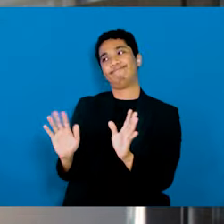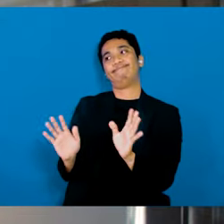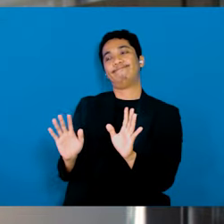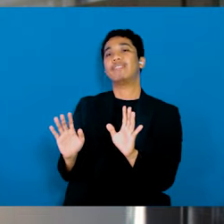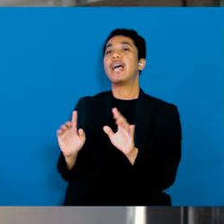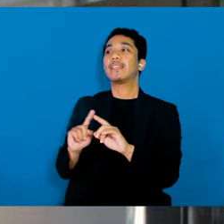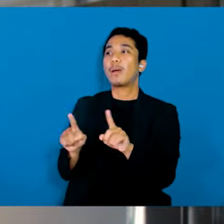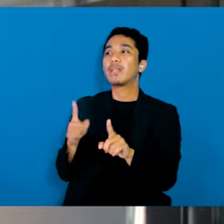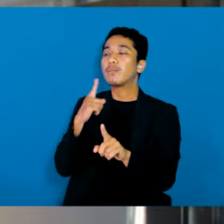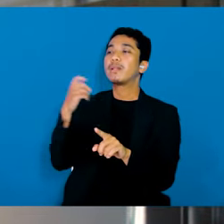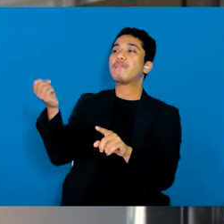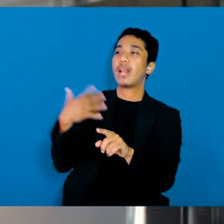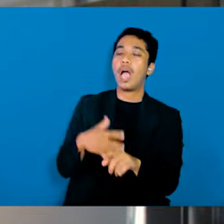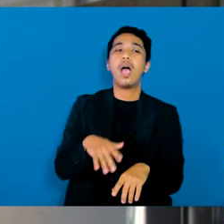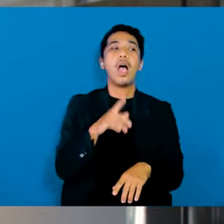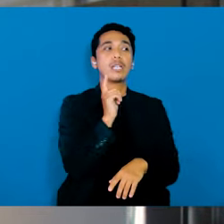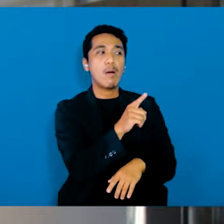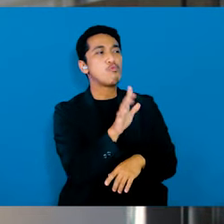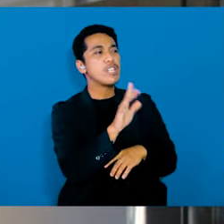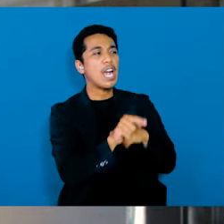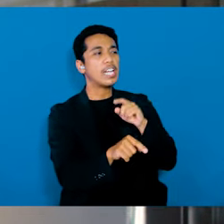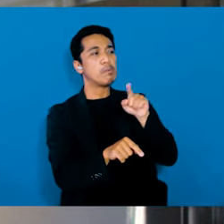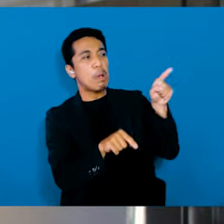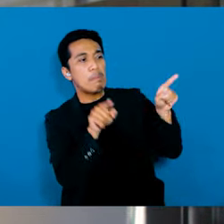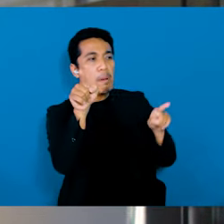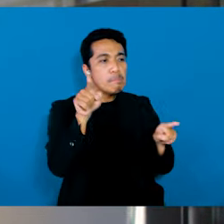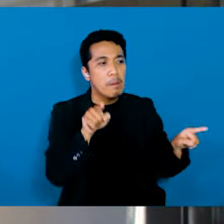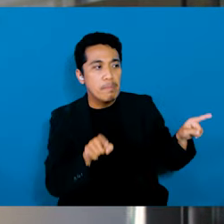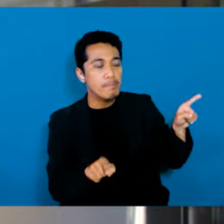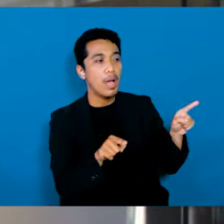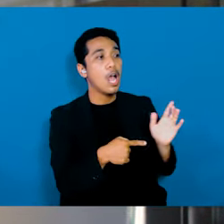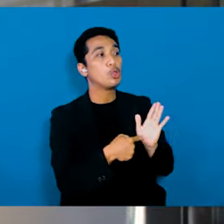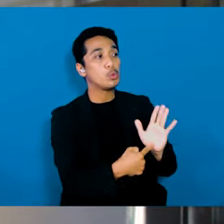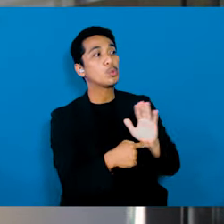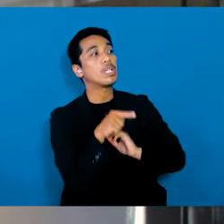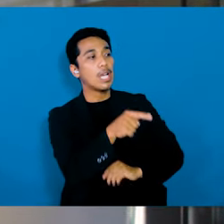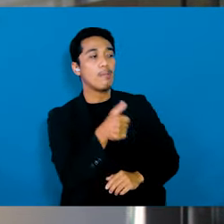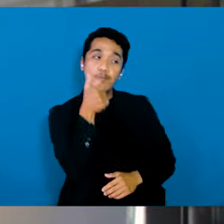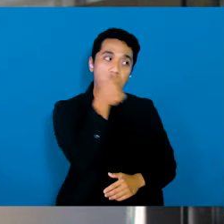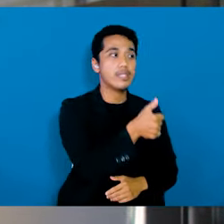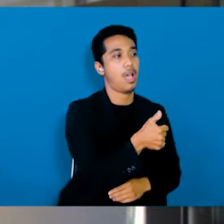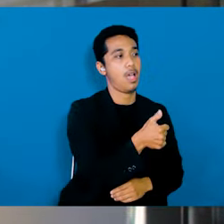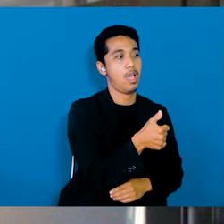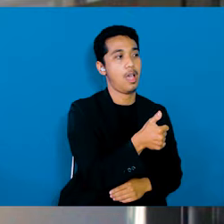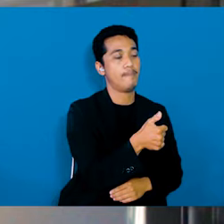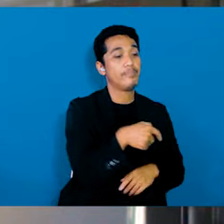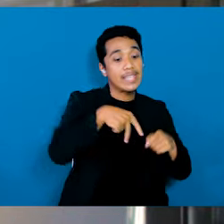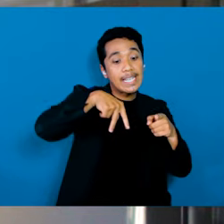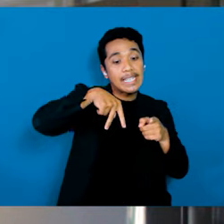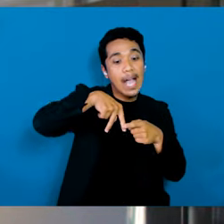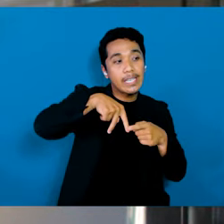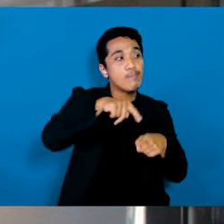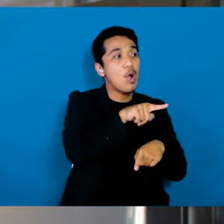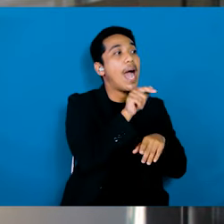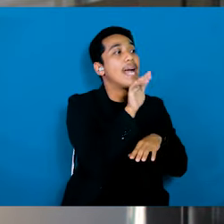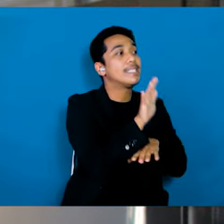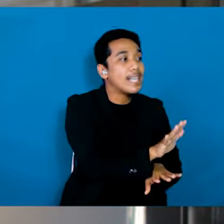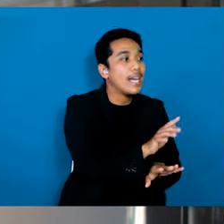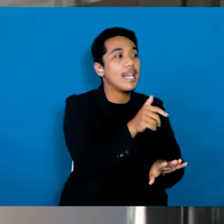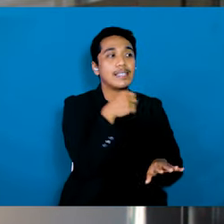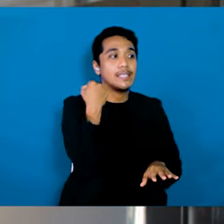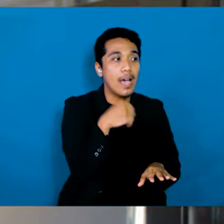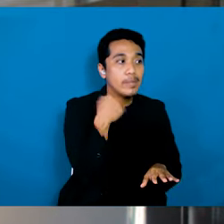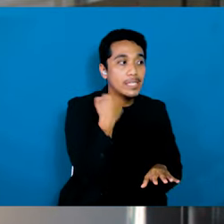tapi mesti dikasih tahu, kamu jangan gini, kamu jangan lemah, kamu jangan itu, tunjukkan bahwa kamu bisa. Toh hanya kakimu saja yang tidak